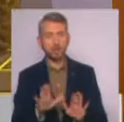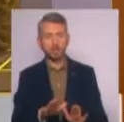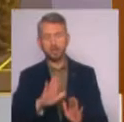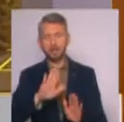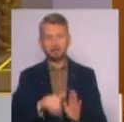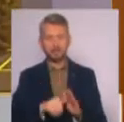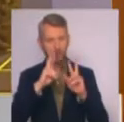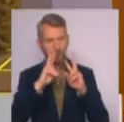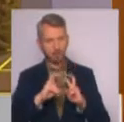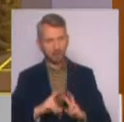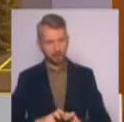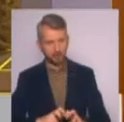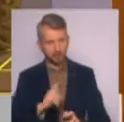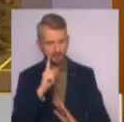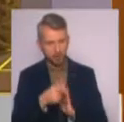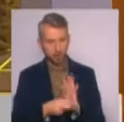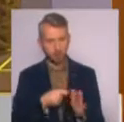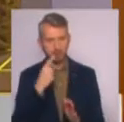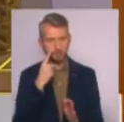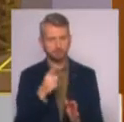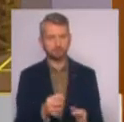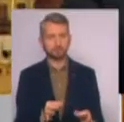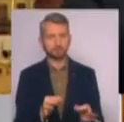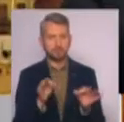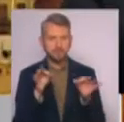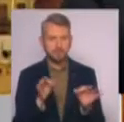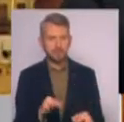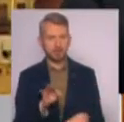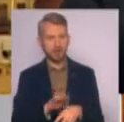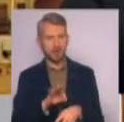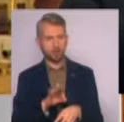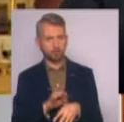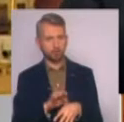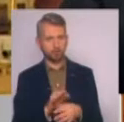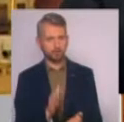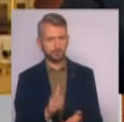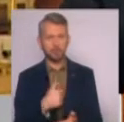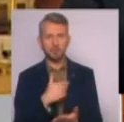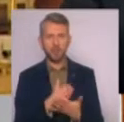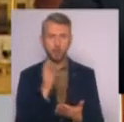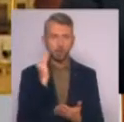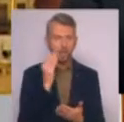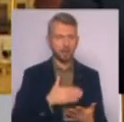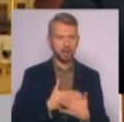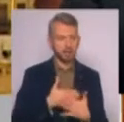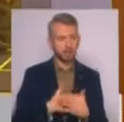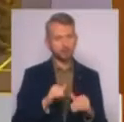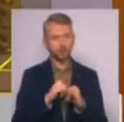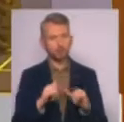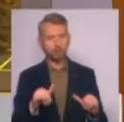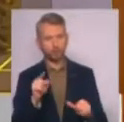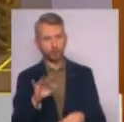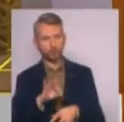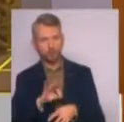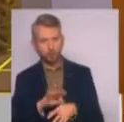після обстеження, встановлення достовірного діагнозу, я маю на увазі, і активність, і розповсюдженість цього